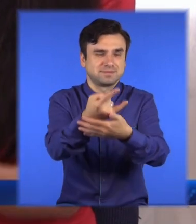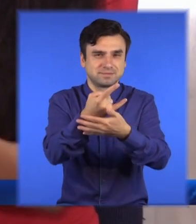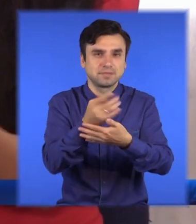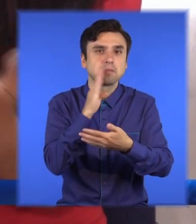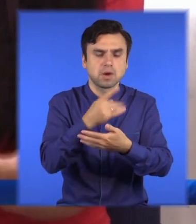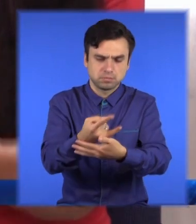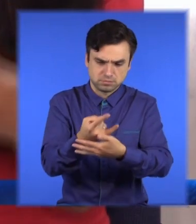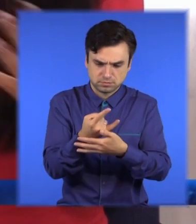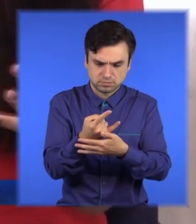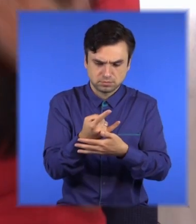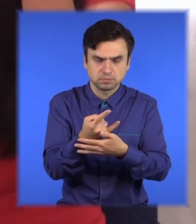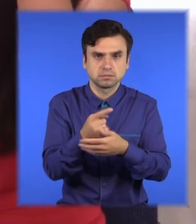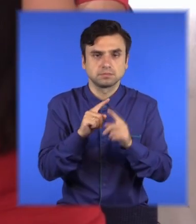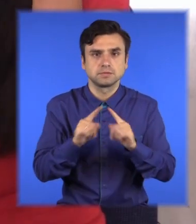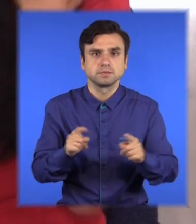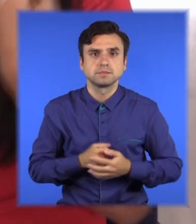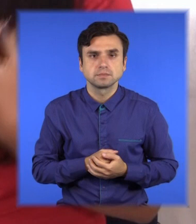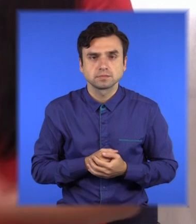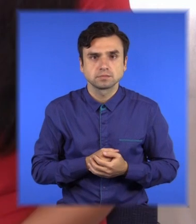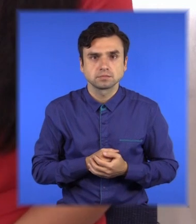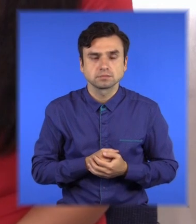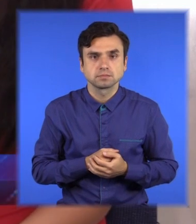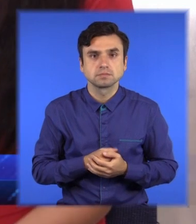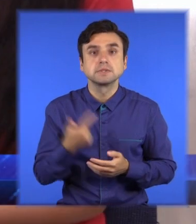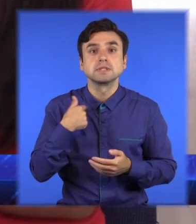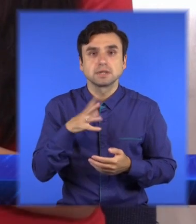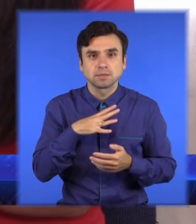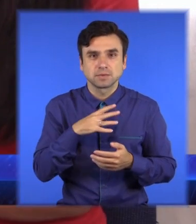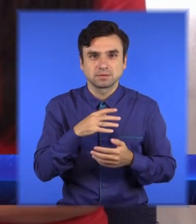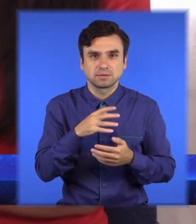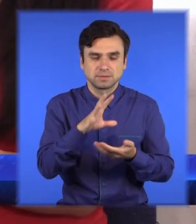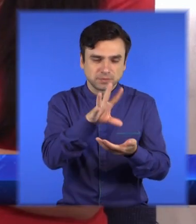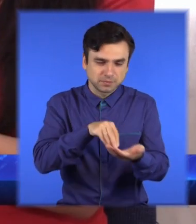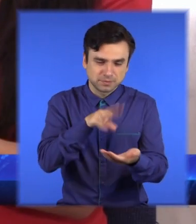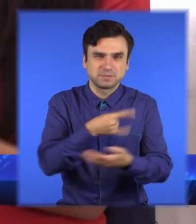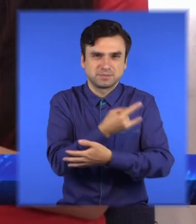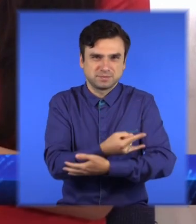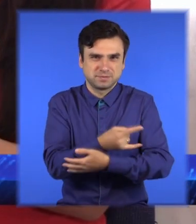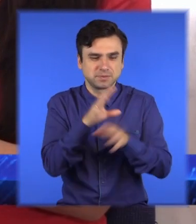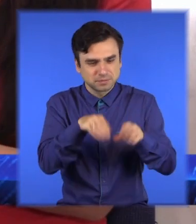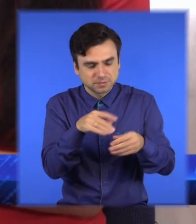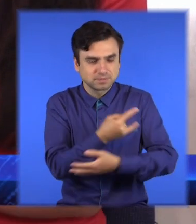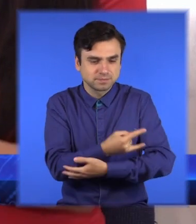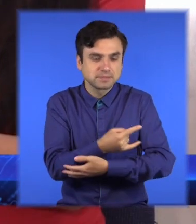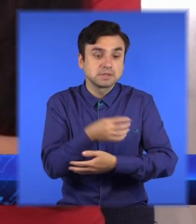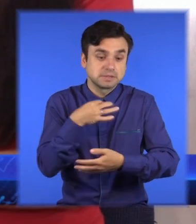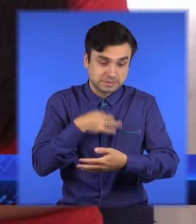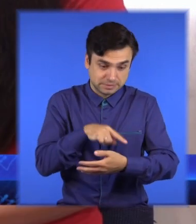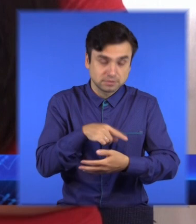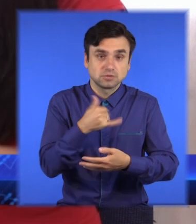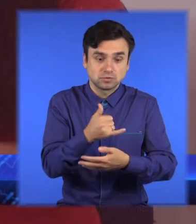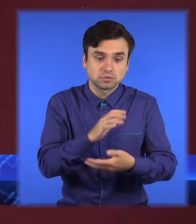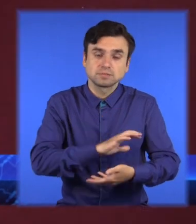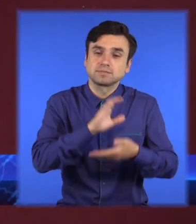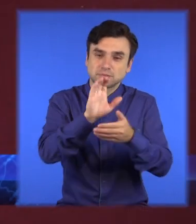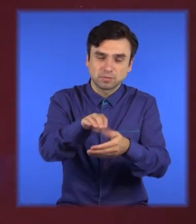дитину з маніпуляційно їй повернули вже через 15 хвилин. Я почала з ним розмовляти, що синок, зараз тобі тітя